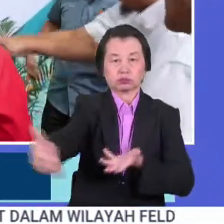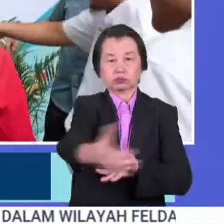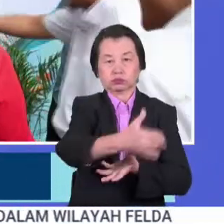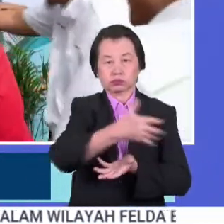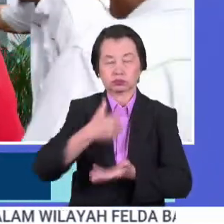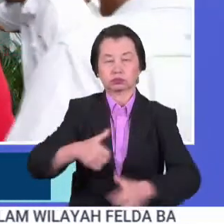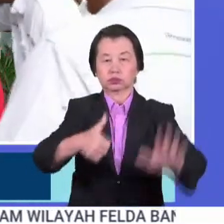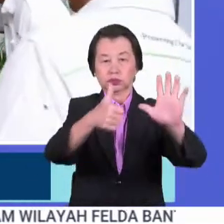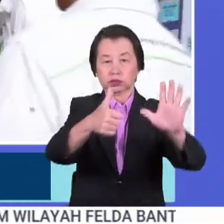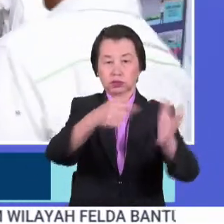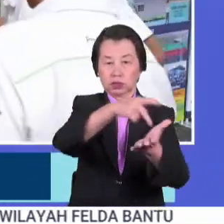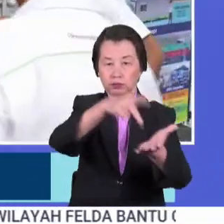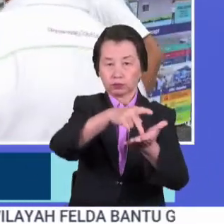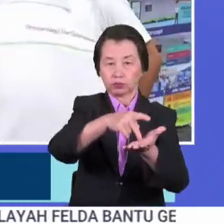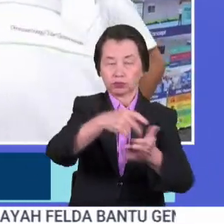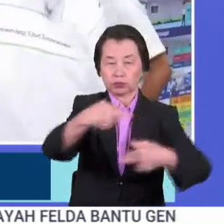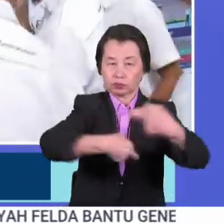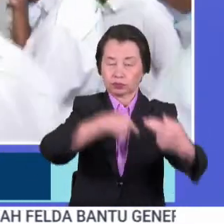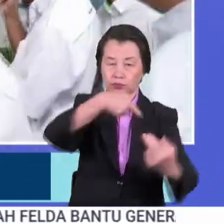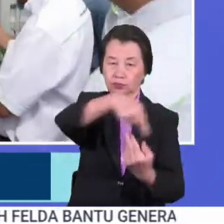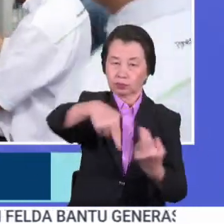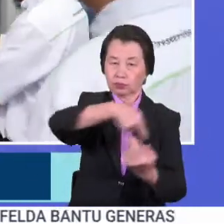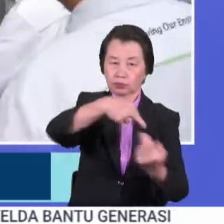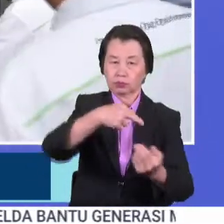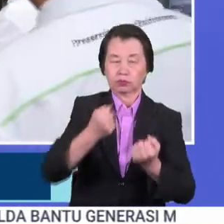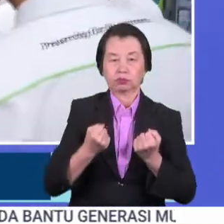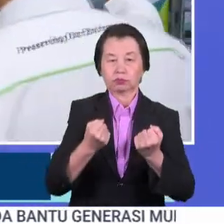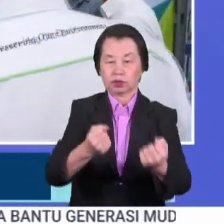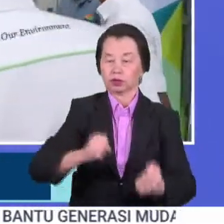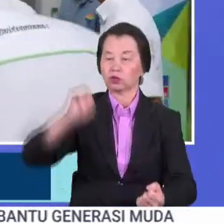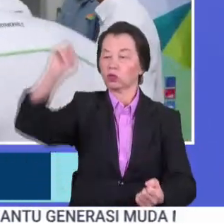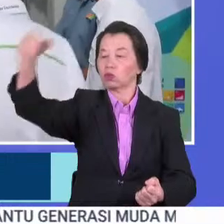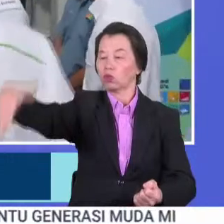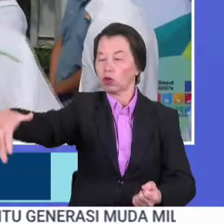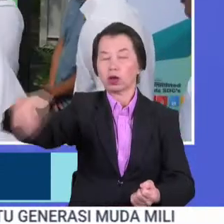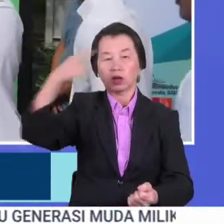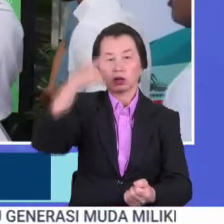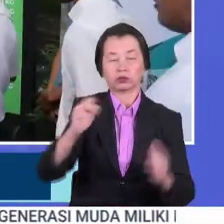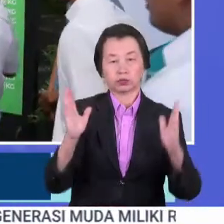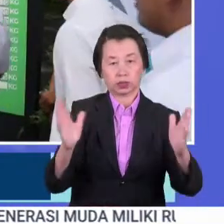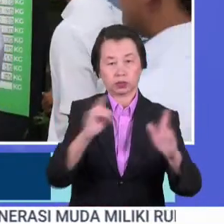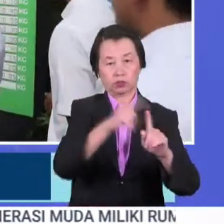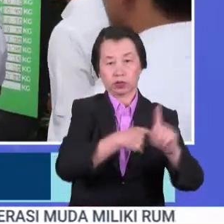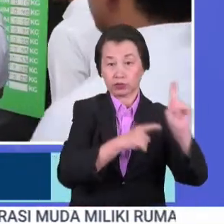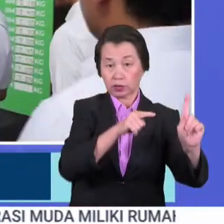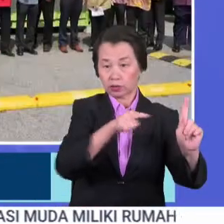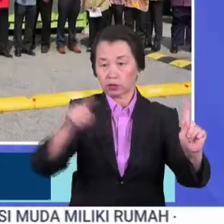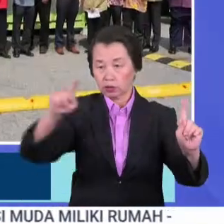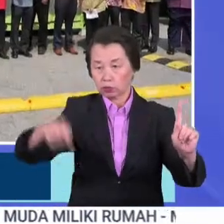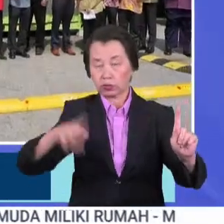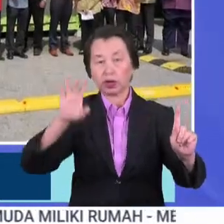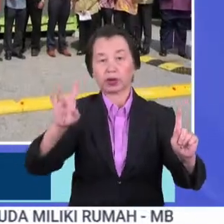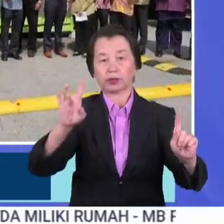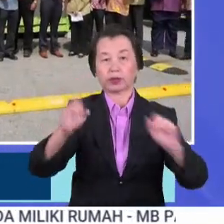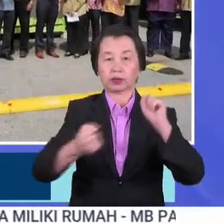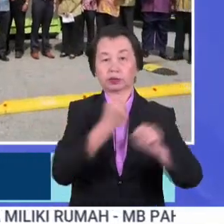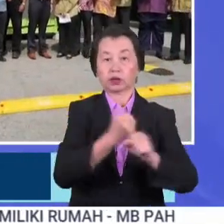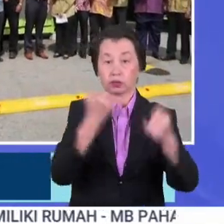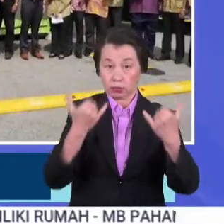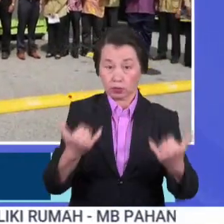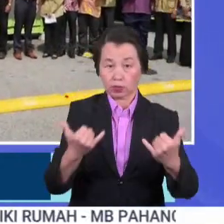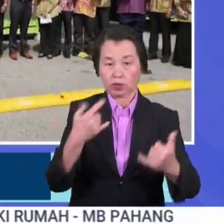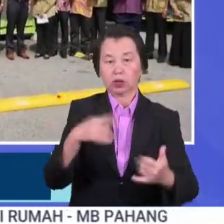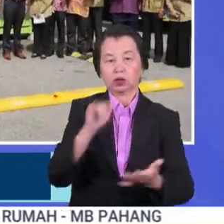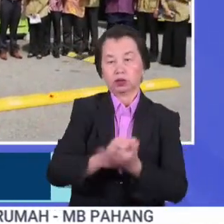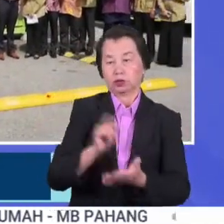dikumpul di 6 pusat kita semula pandu lalu di TRC di Kedah. Ia bagi tempoh Januari hingga Ogos tahun ini. ETRC